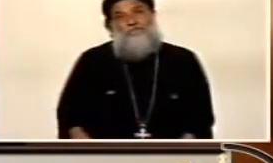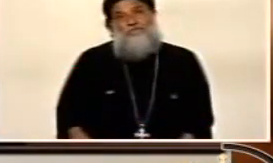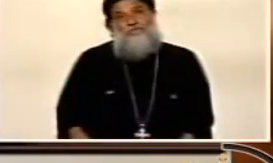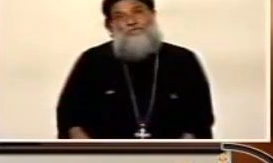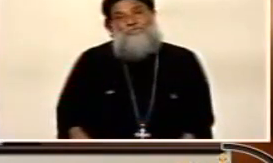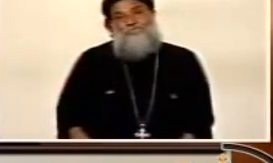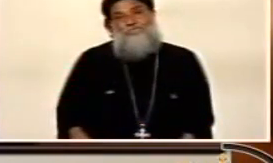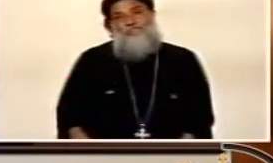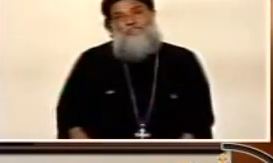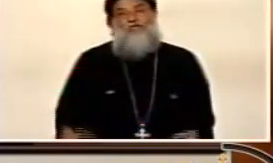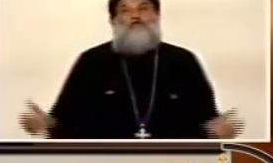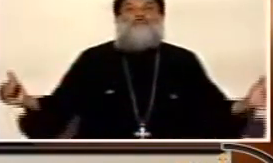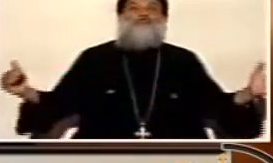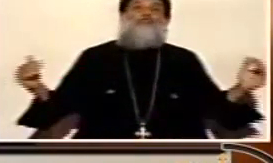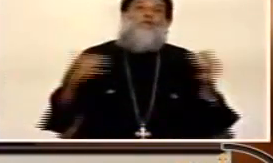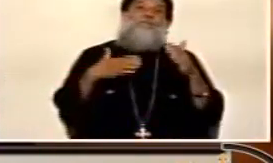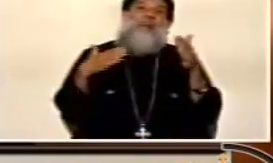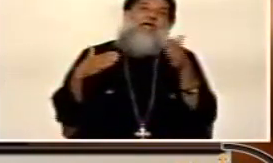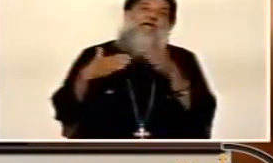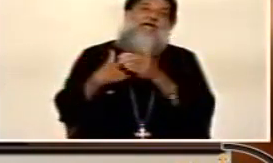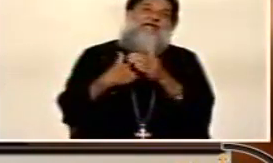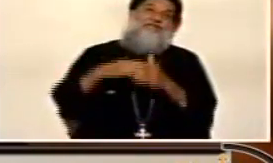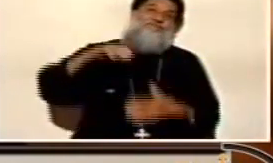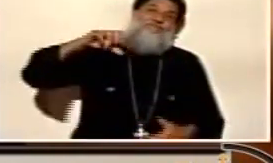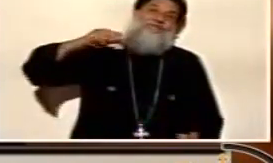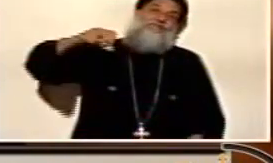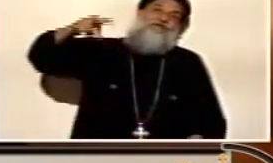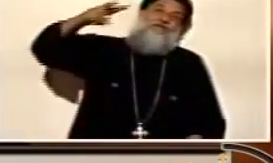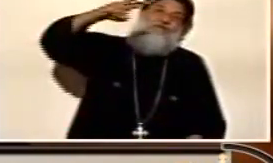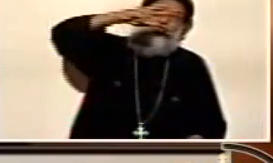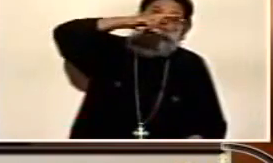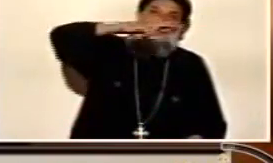ده بيبقى تذكار